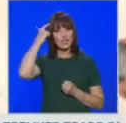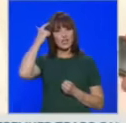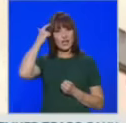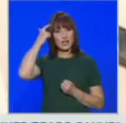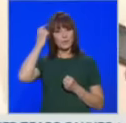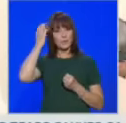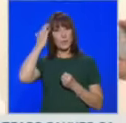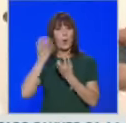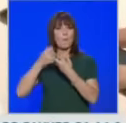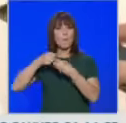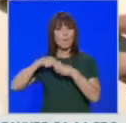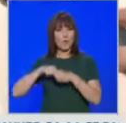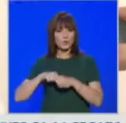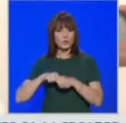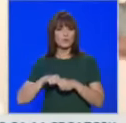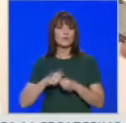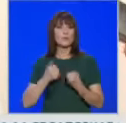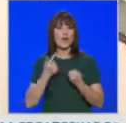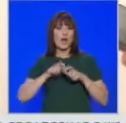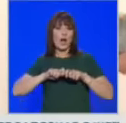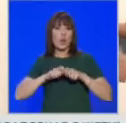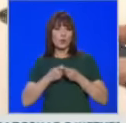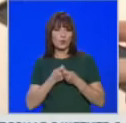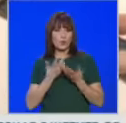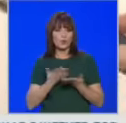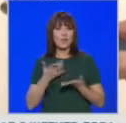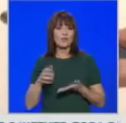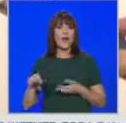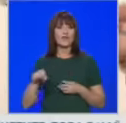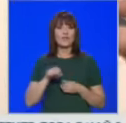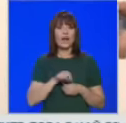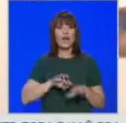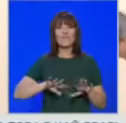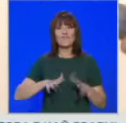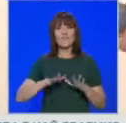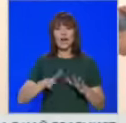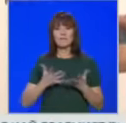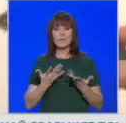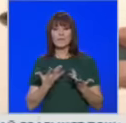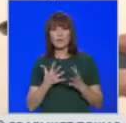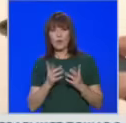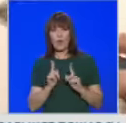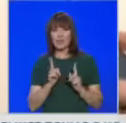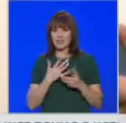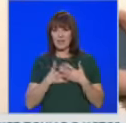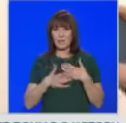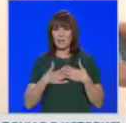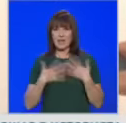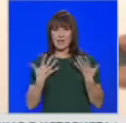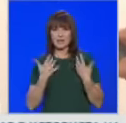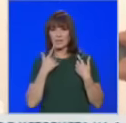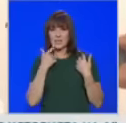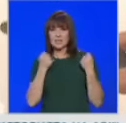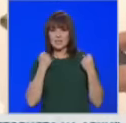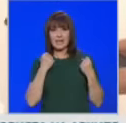черепно-мозъчна травма, мозъчен отток, лека мозъчна контузия, която е довела до временно разстройство на здравето, опасно за